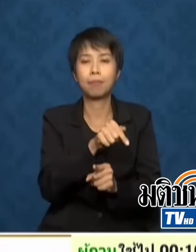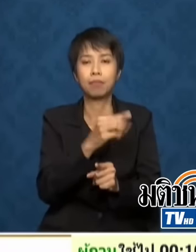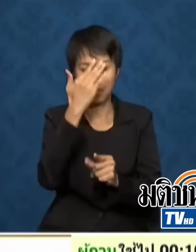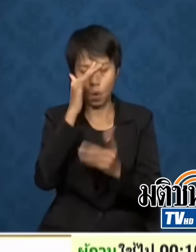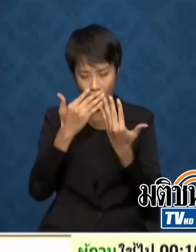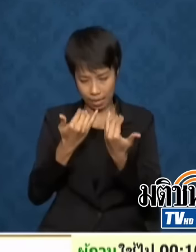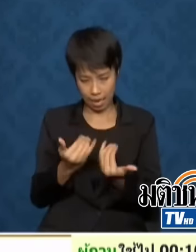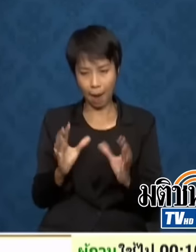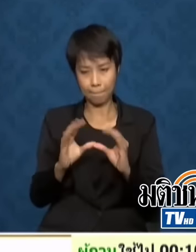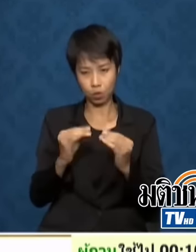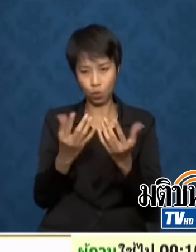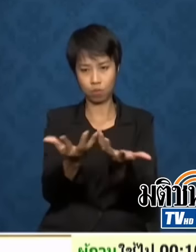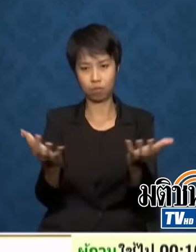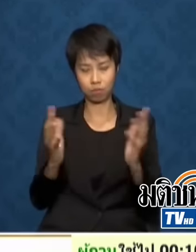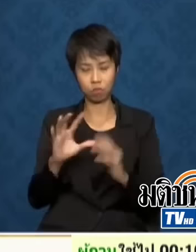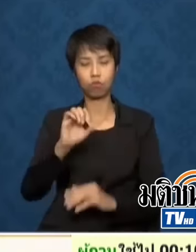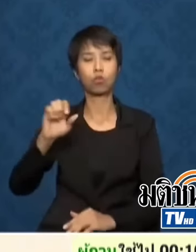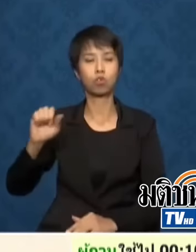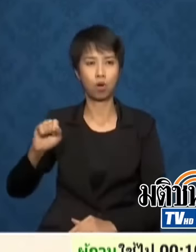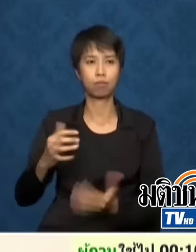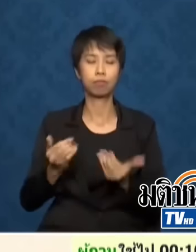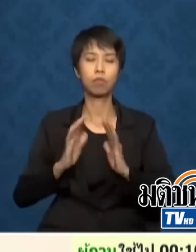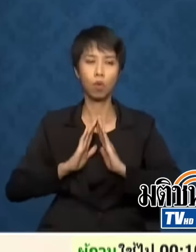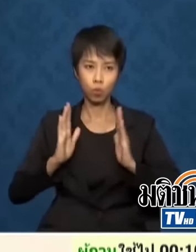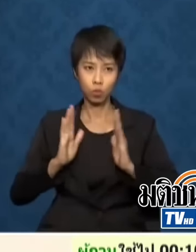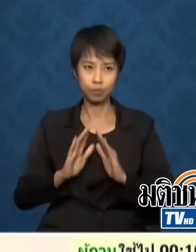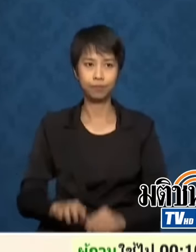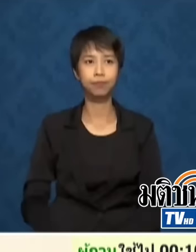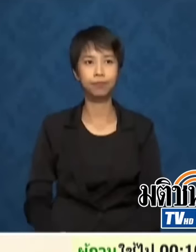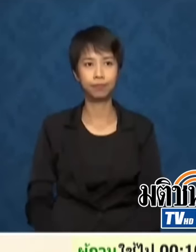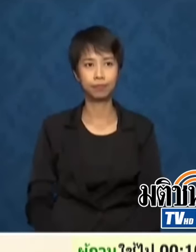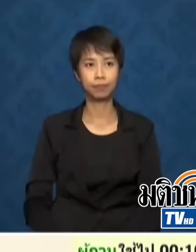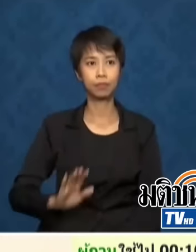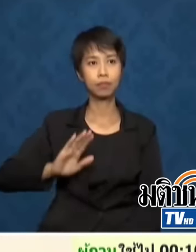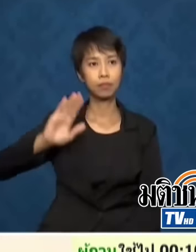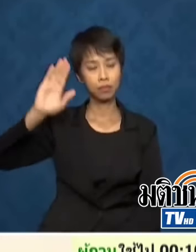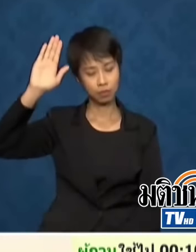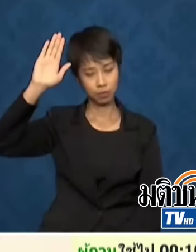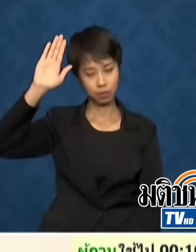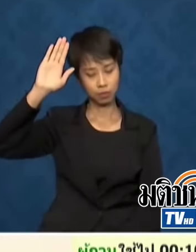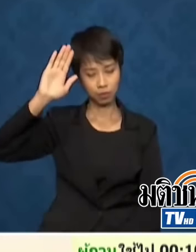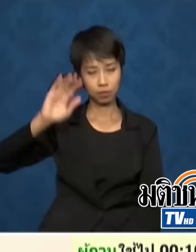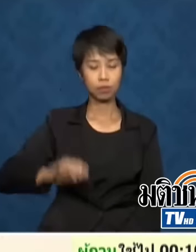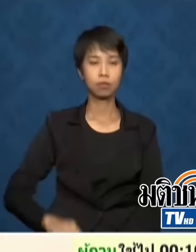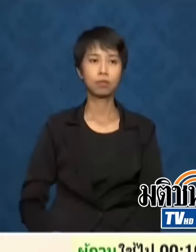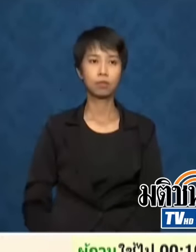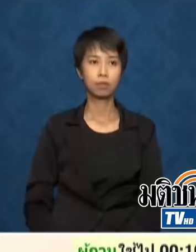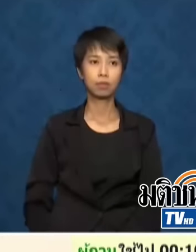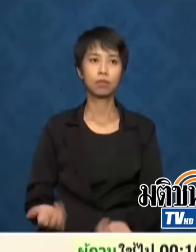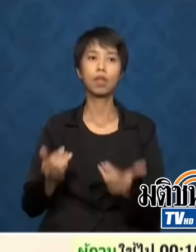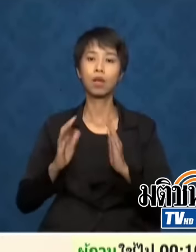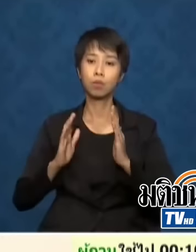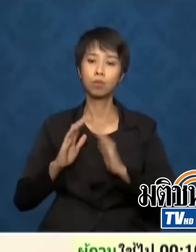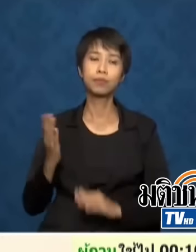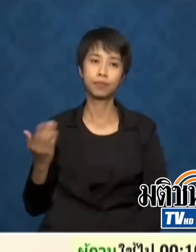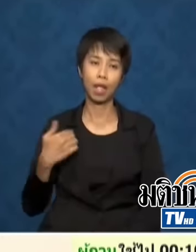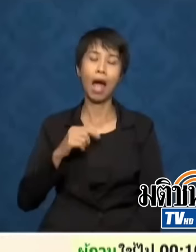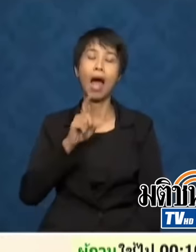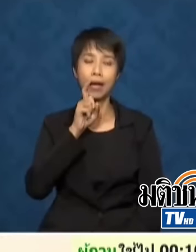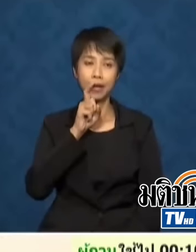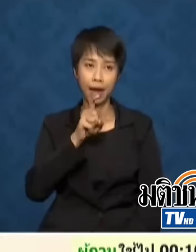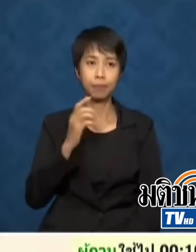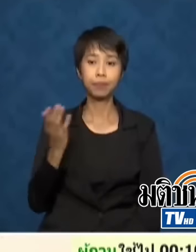ครับขอบคุณครับท่านประธานครับ ท่านประธานครับ ครับขอบคุณครับก็วินิจฉัยแล้วนะครับก็คุณสมบัติถามได้เลยครับ